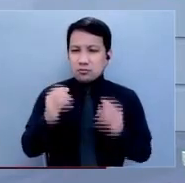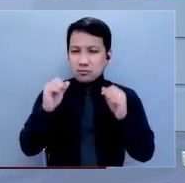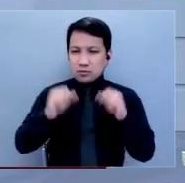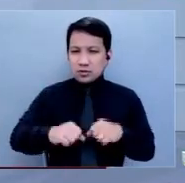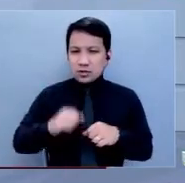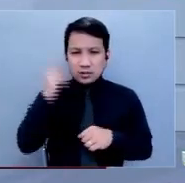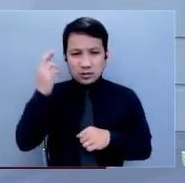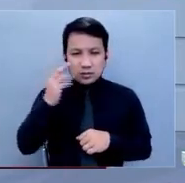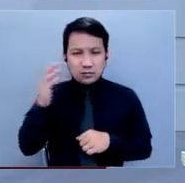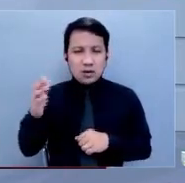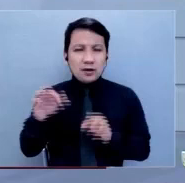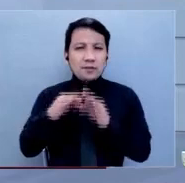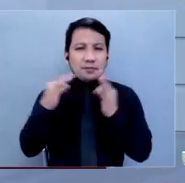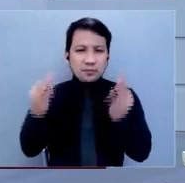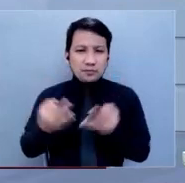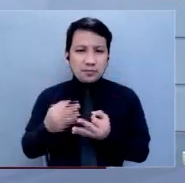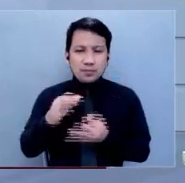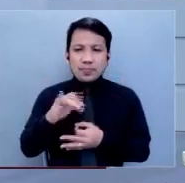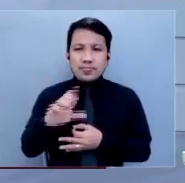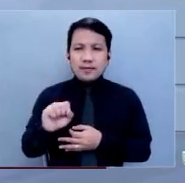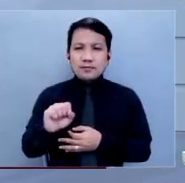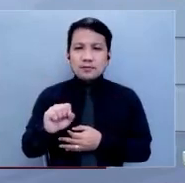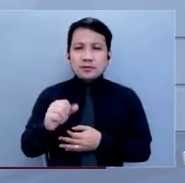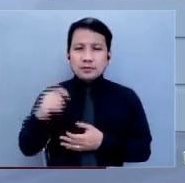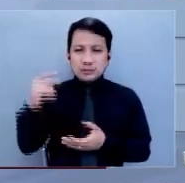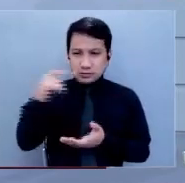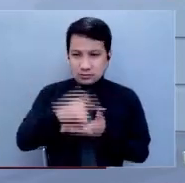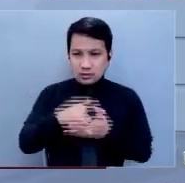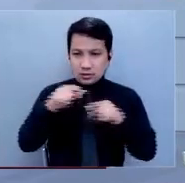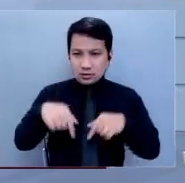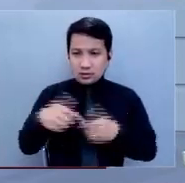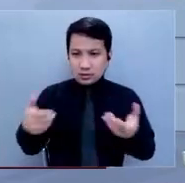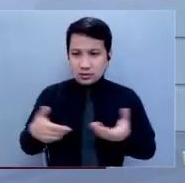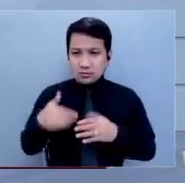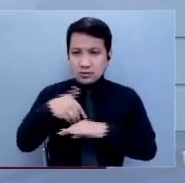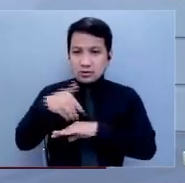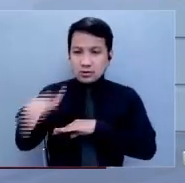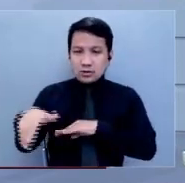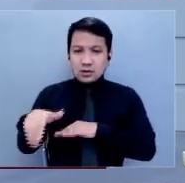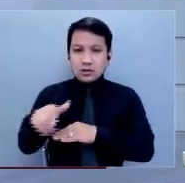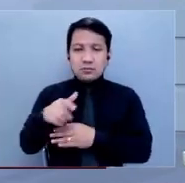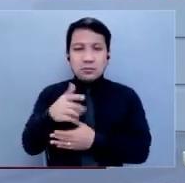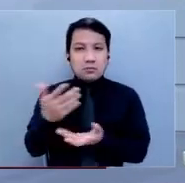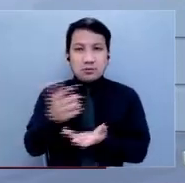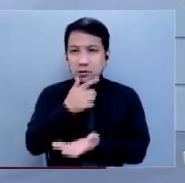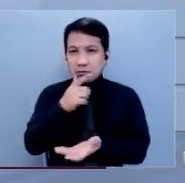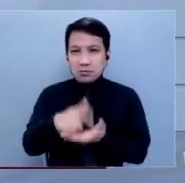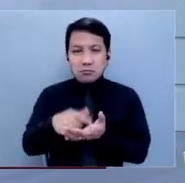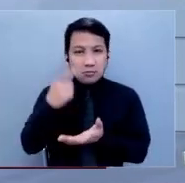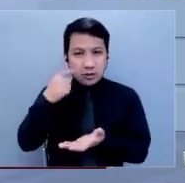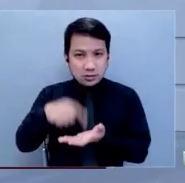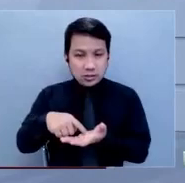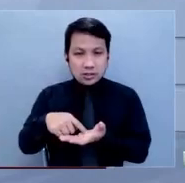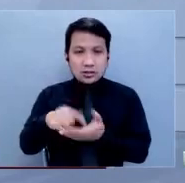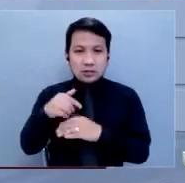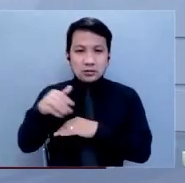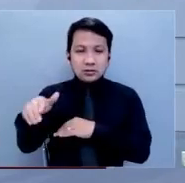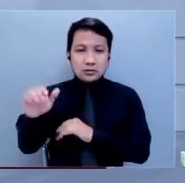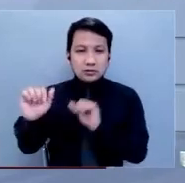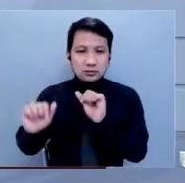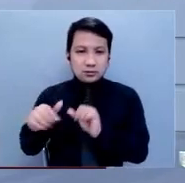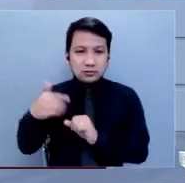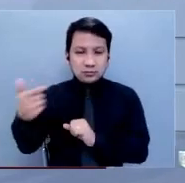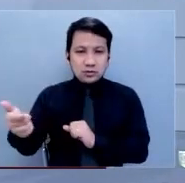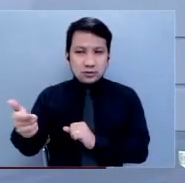ang pamilya Marcos dahil nasa bansa na po sila nung ipadala ang ilan sa mga notice of assessments ng BIR sa kanilang